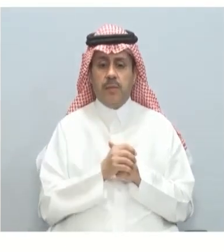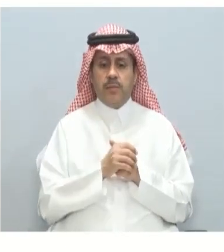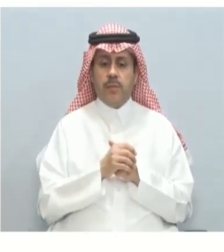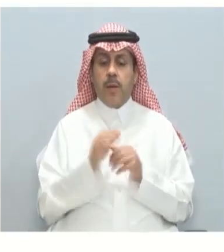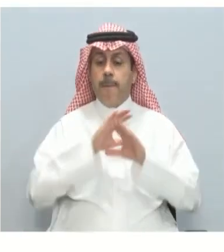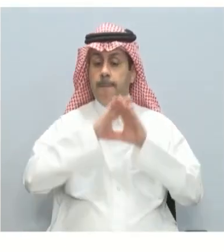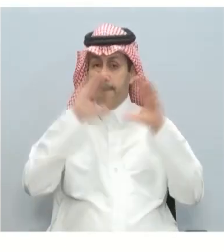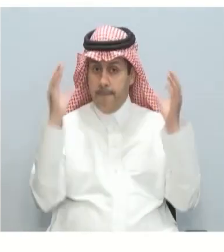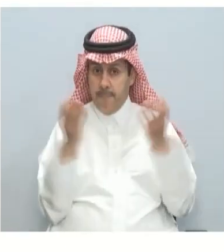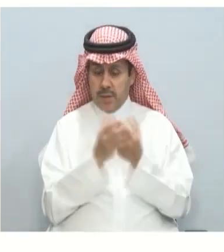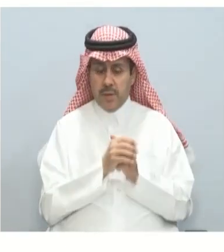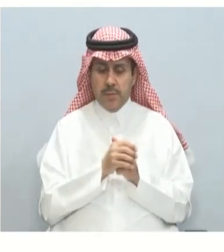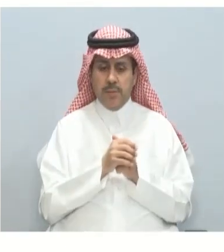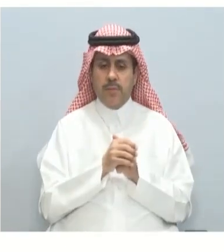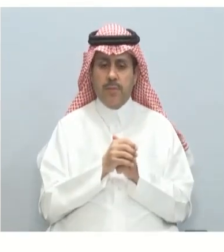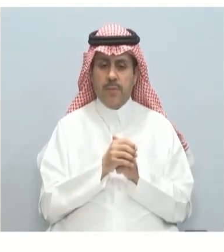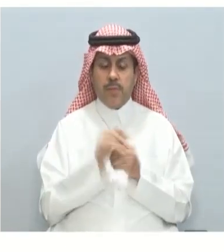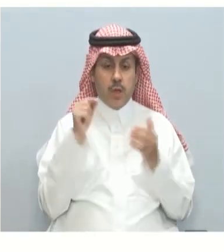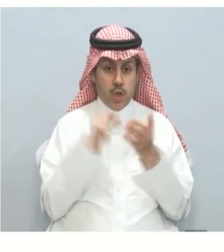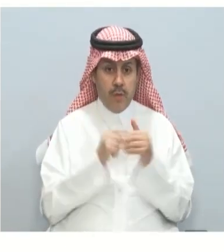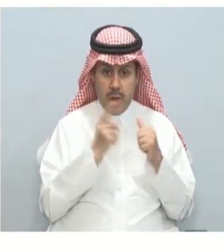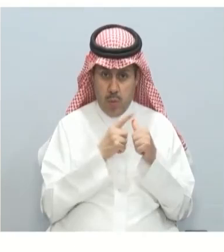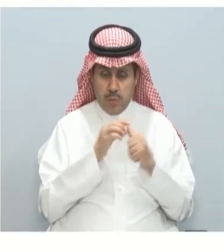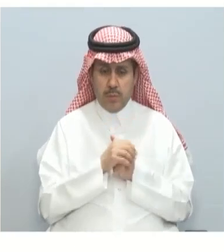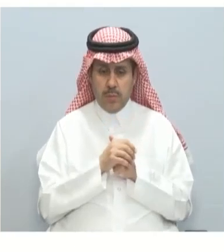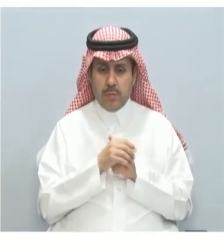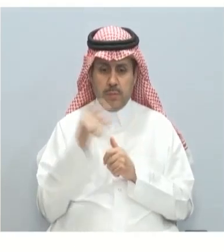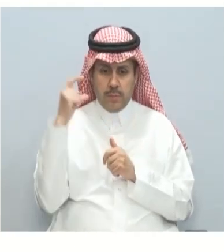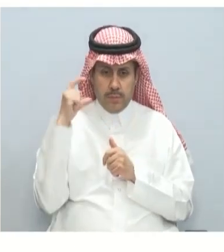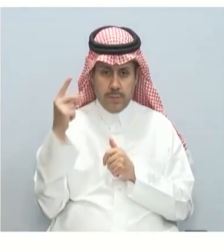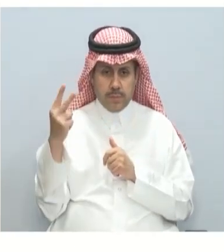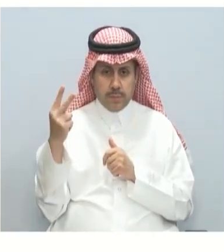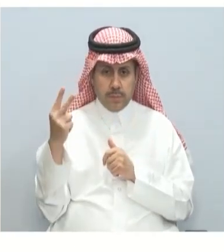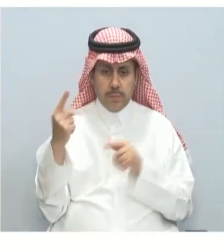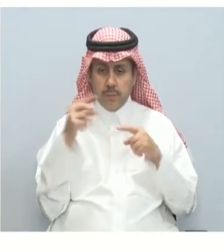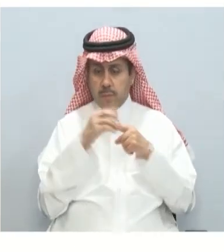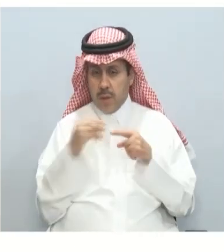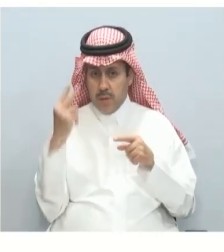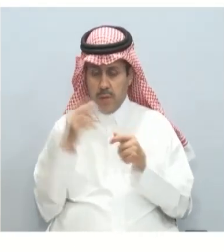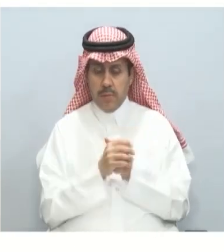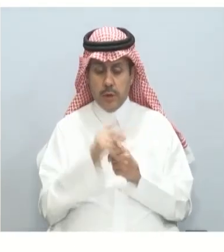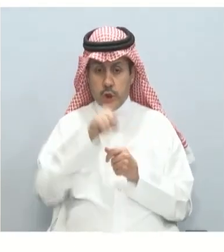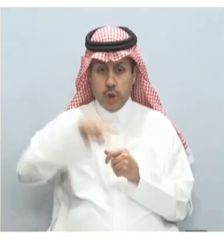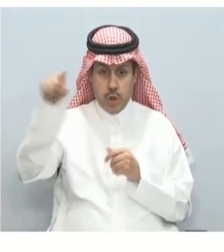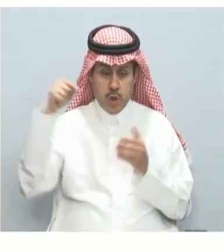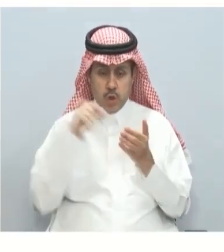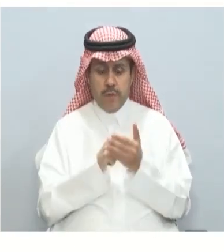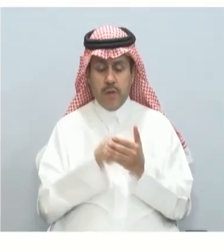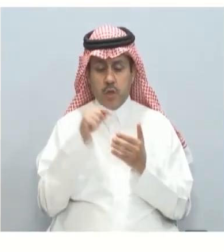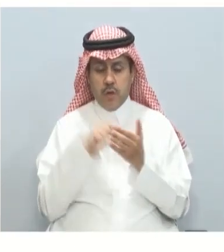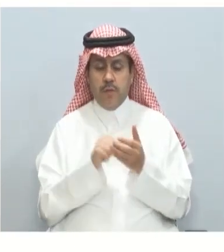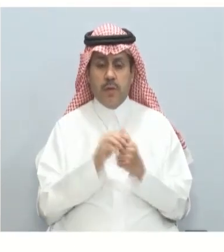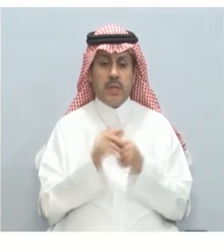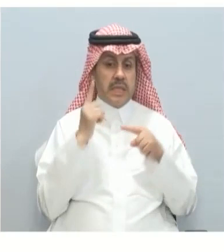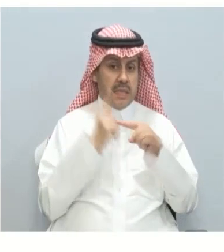المدى هل هو راح يبدا من عند الصفر لو عوضنا هنا باث 2 - 2 ص0 جذر الصفر ص0 ئ